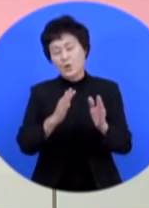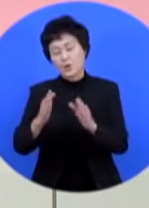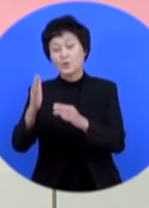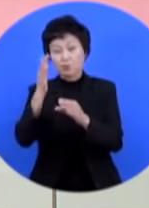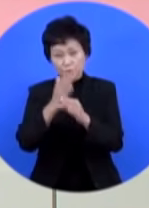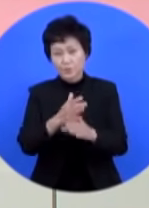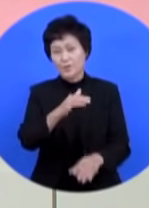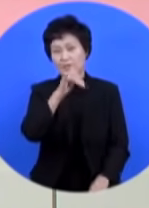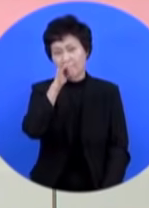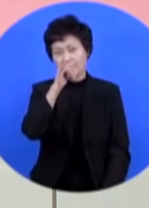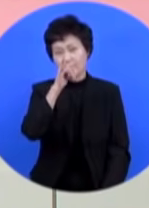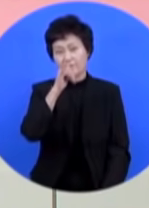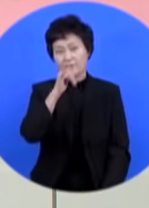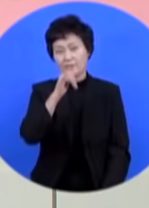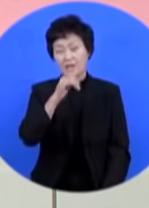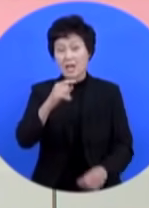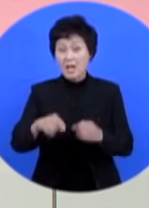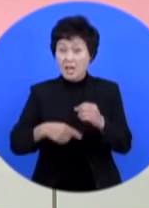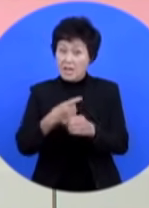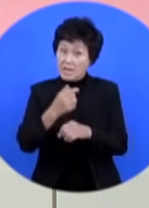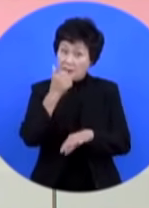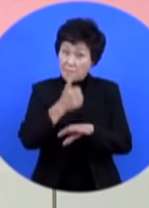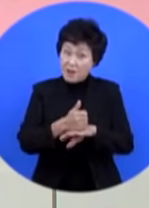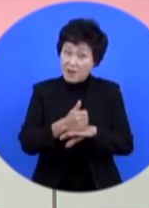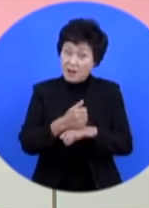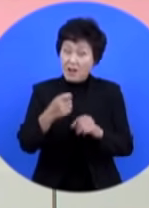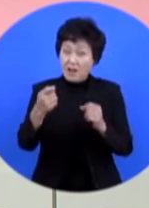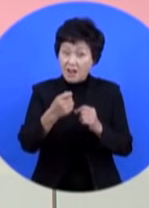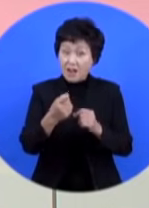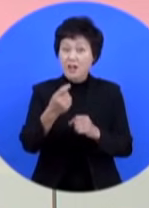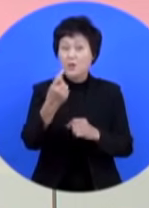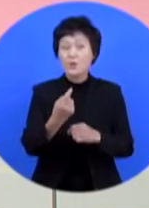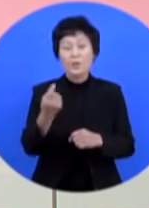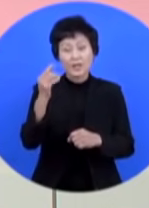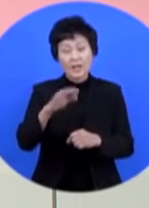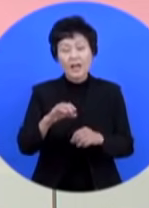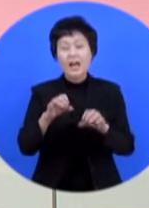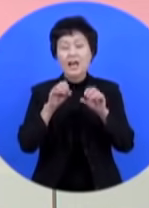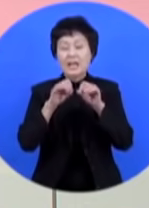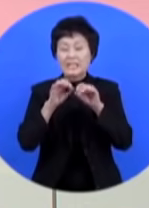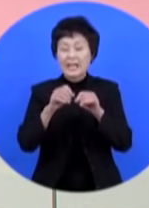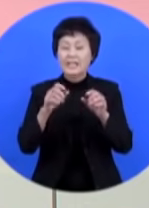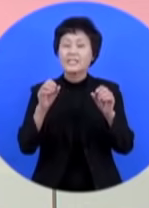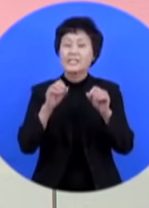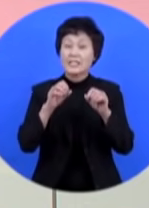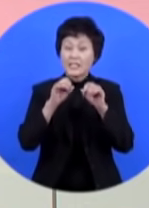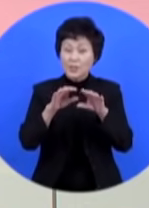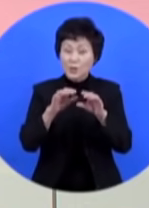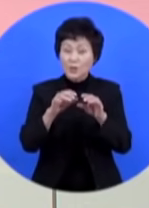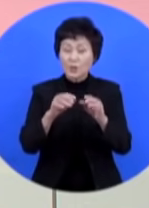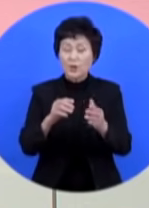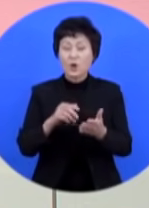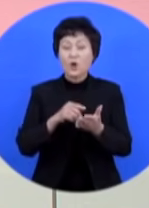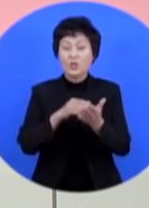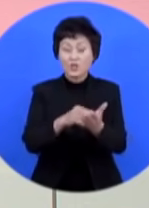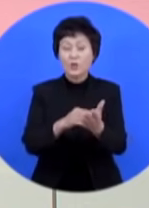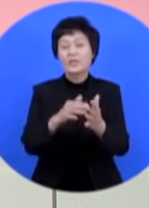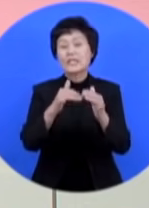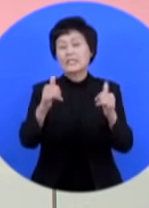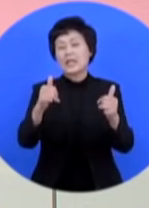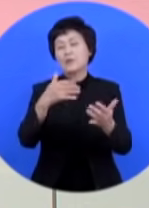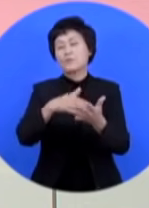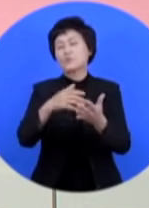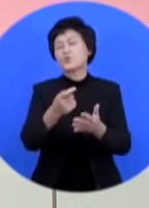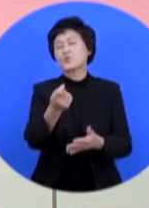연말이 끼고 하니까 교회 청년들 가운데 단기 선교 지원자가 너무 적어서 교회에서 저희 아들 보고